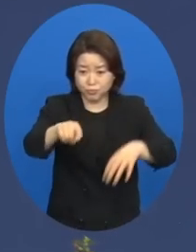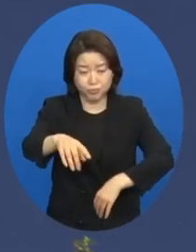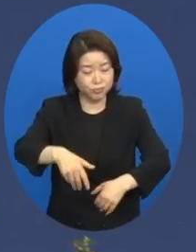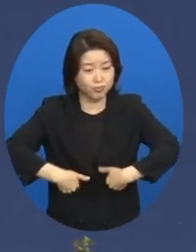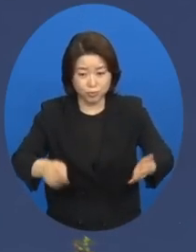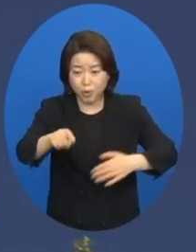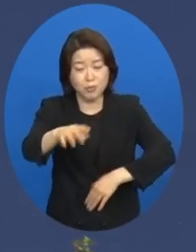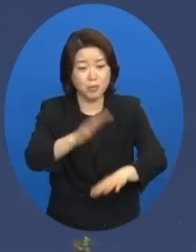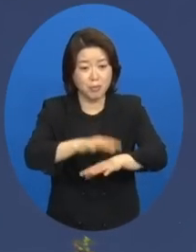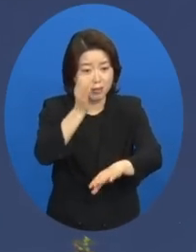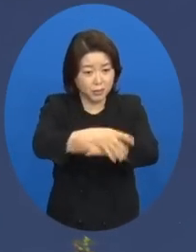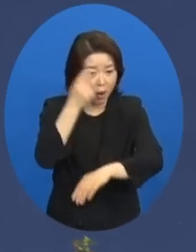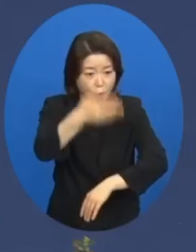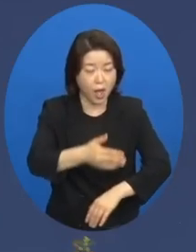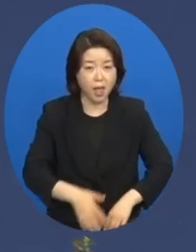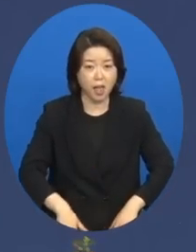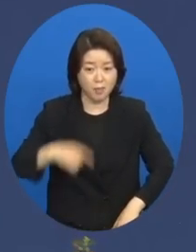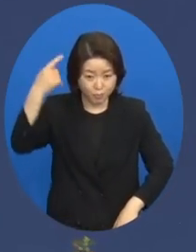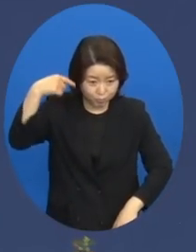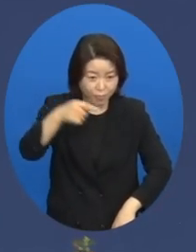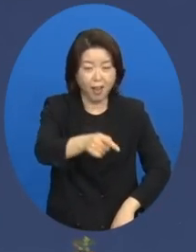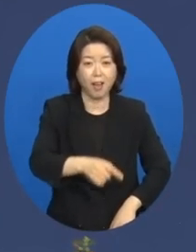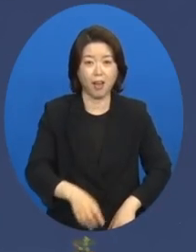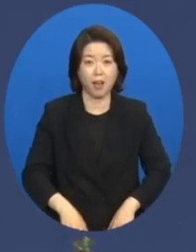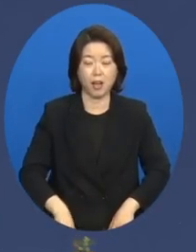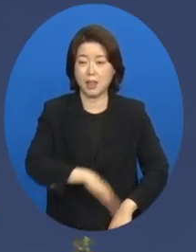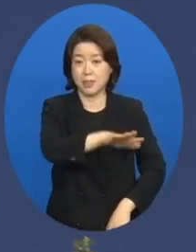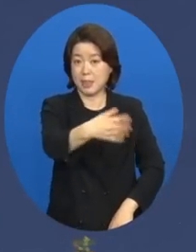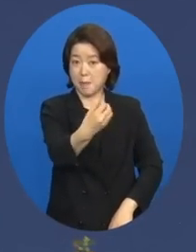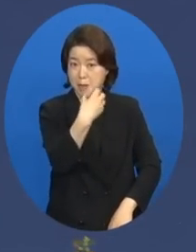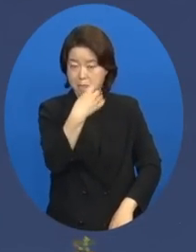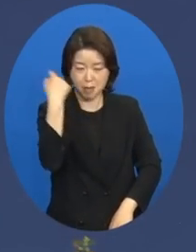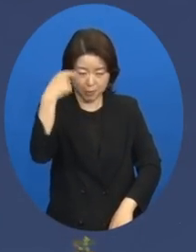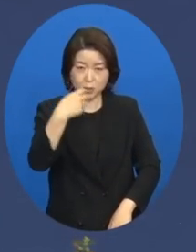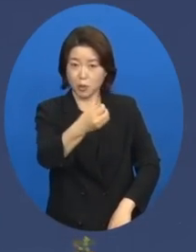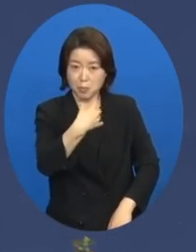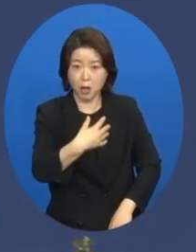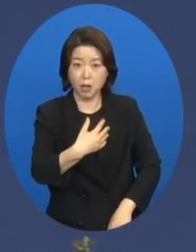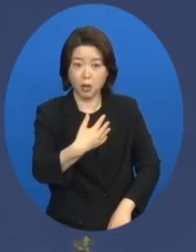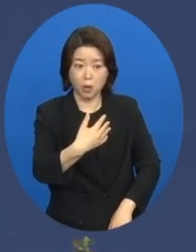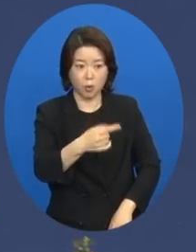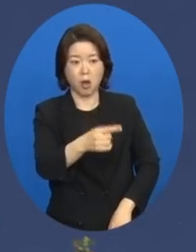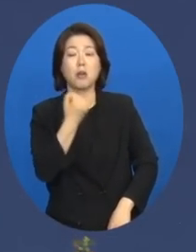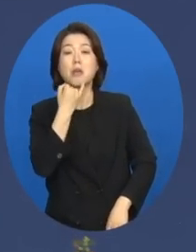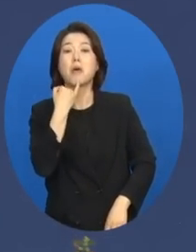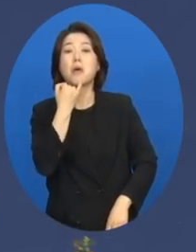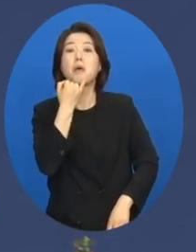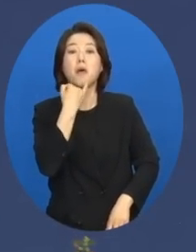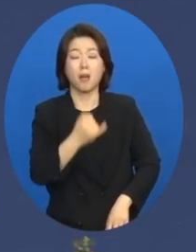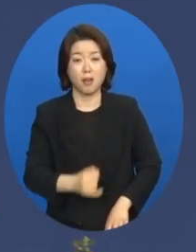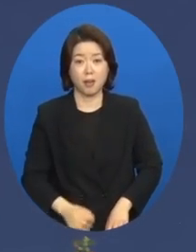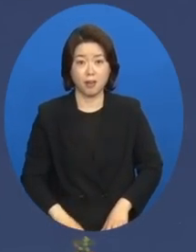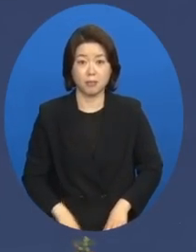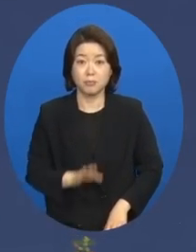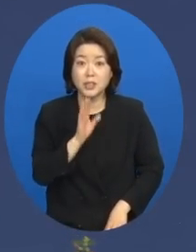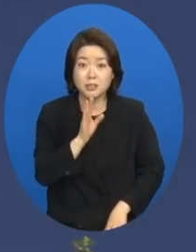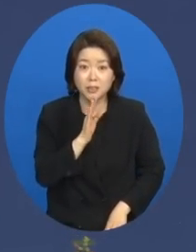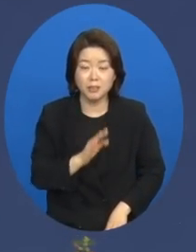너 정신없다. 모두가 다 미쳤다고 해도 미쳤다고 할수록 좋은 거예요.